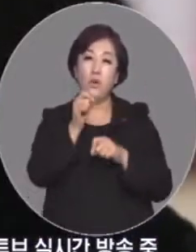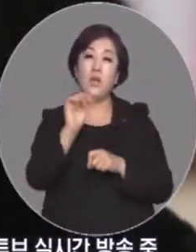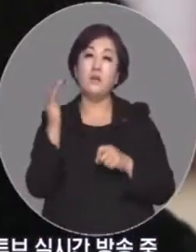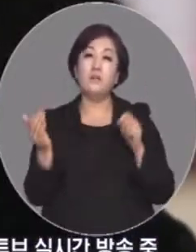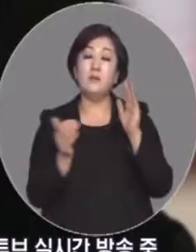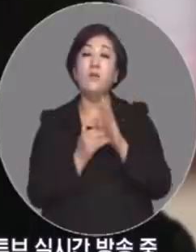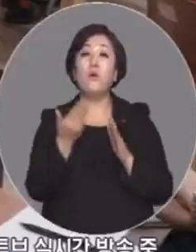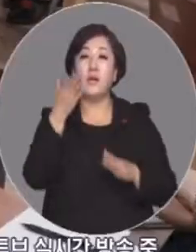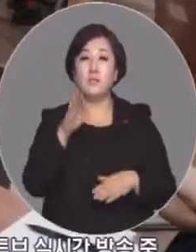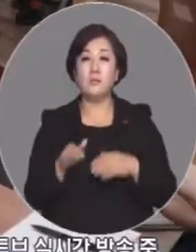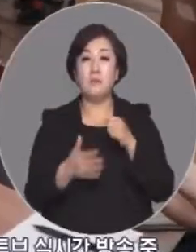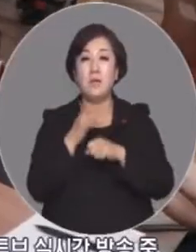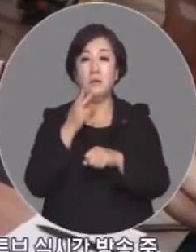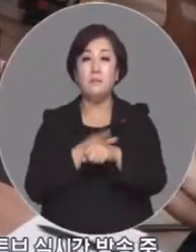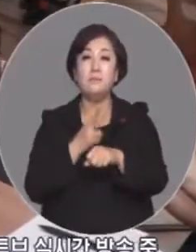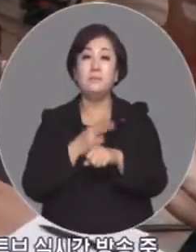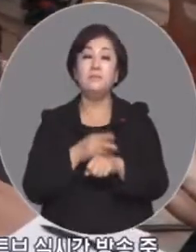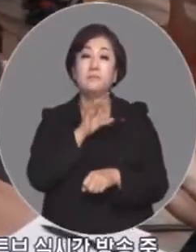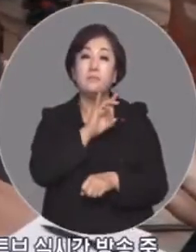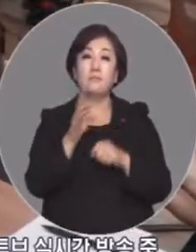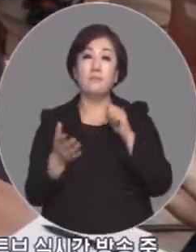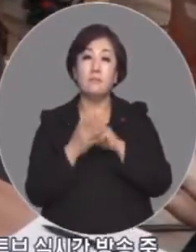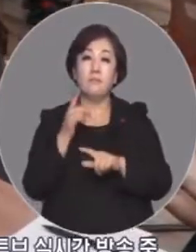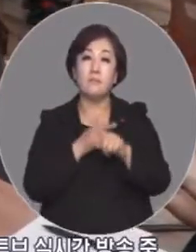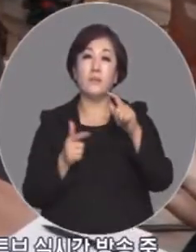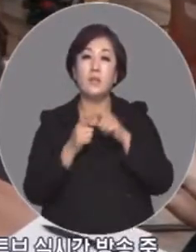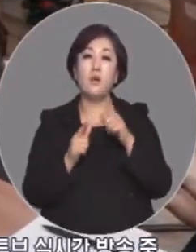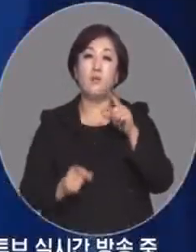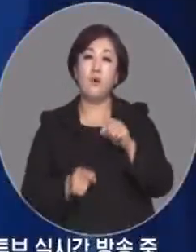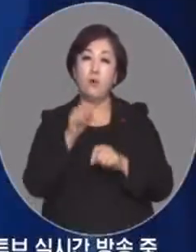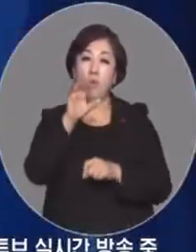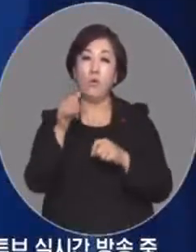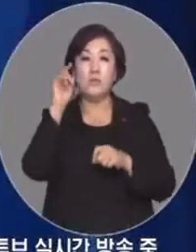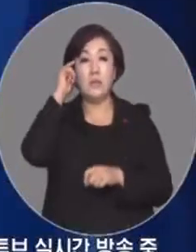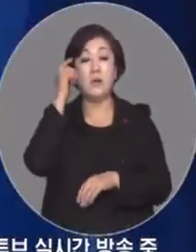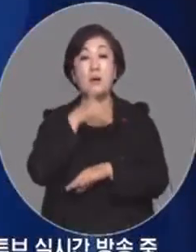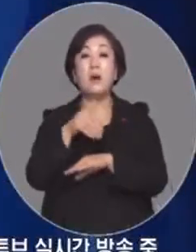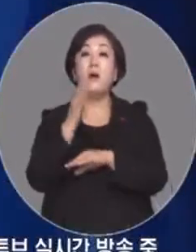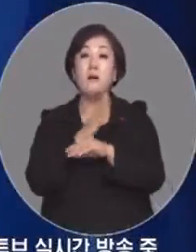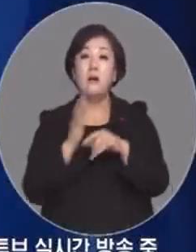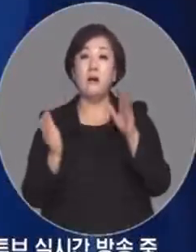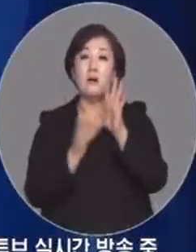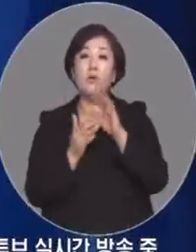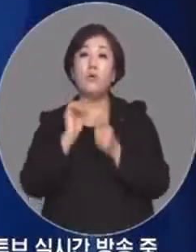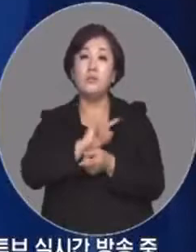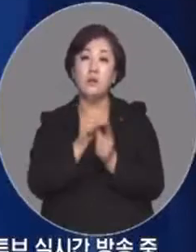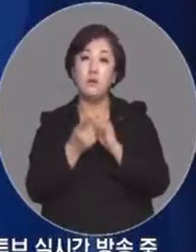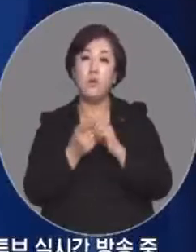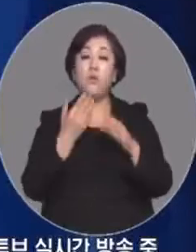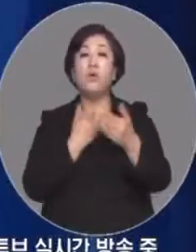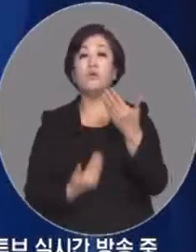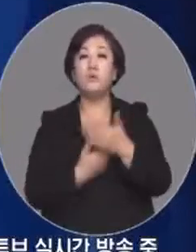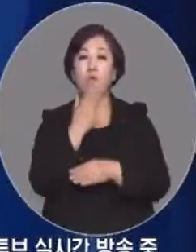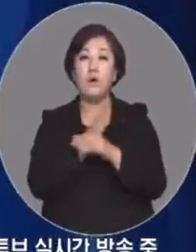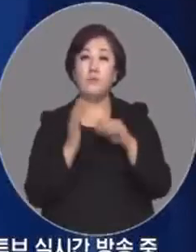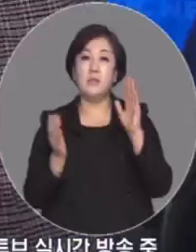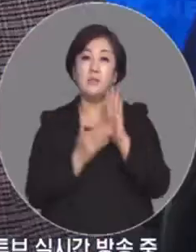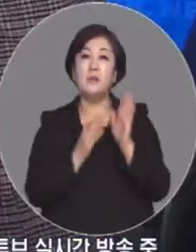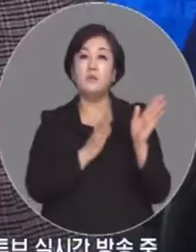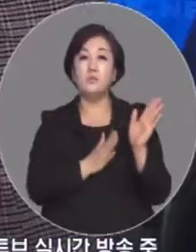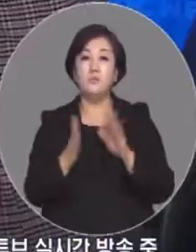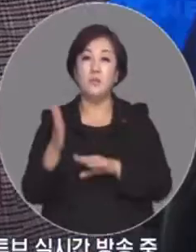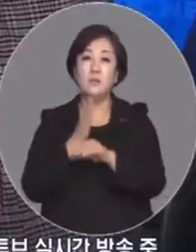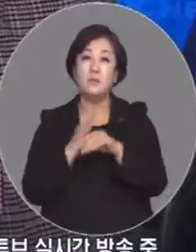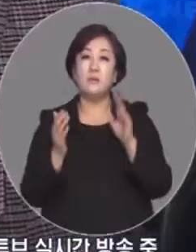예. 그렇지만 이 뭐 우리 선생님들 돌아서 가고 멀리 가더라도 함께 소통하면서 지금 진행을 해나가고 있습니다. 네, 확실히